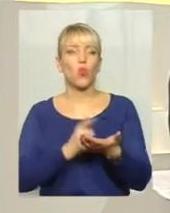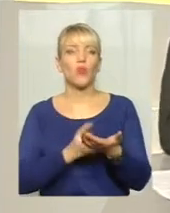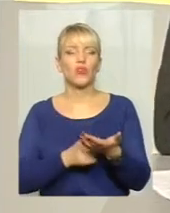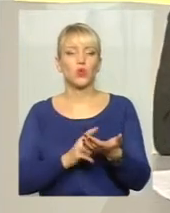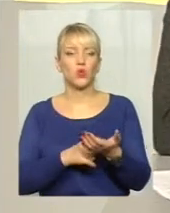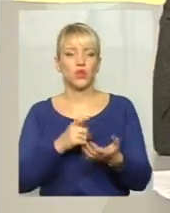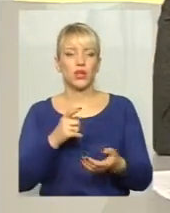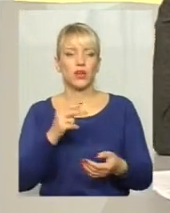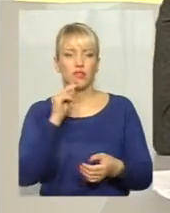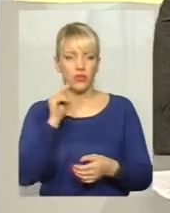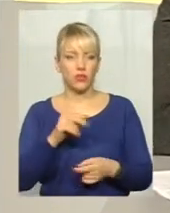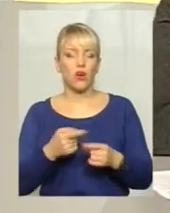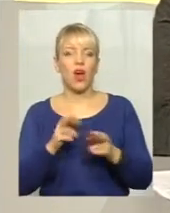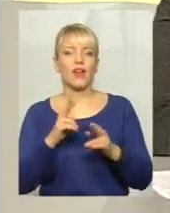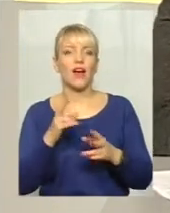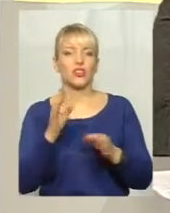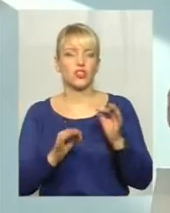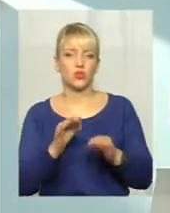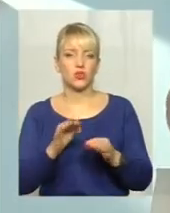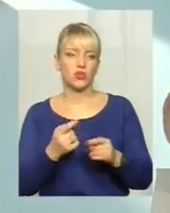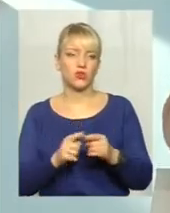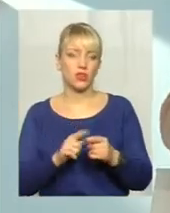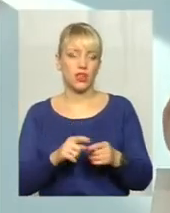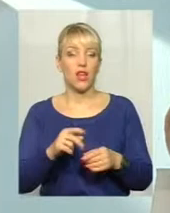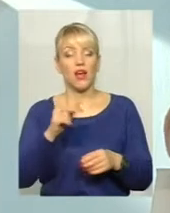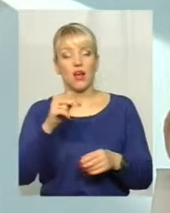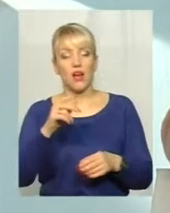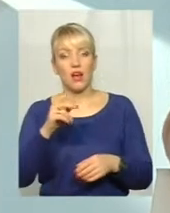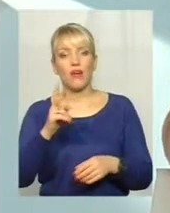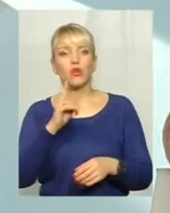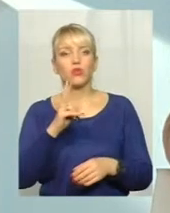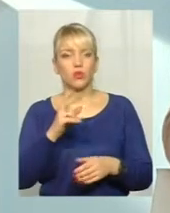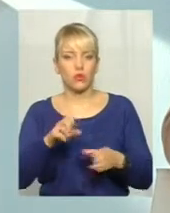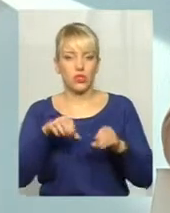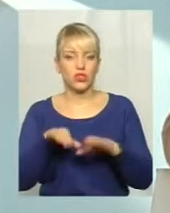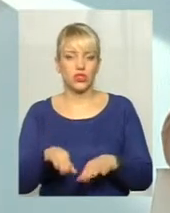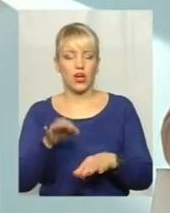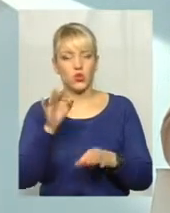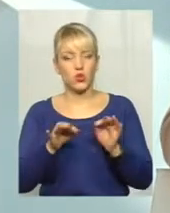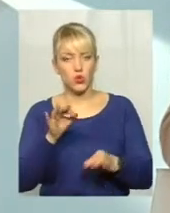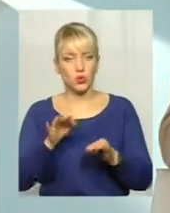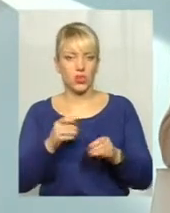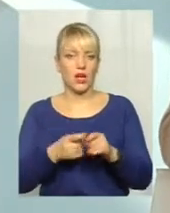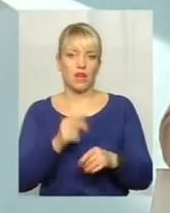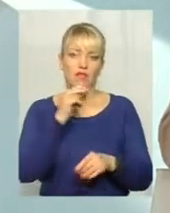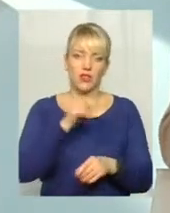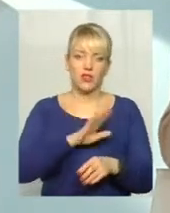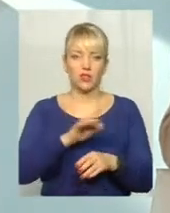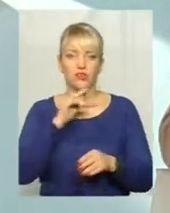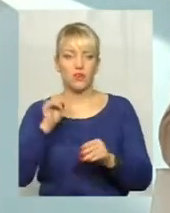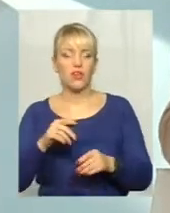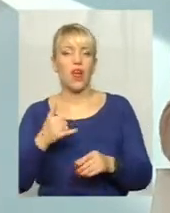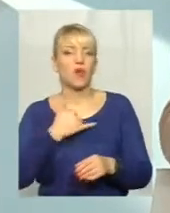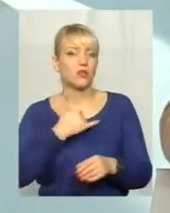суд? Якраз відповідь. Тобто кінцева інстанція, яка каже, винна людина чи не винна, суд. У нас суди всі старі, не реформовані фактично, і тобто